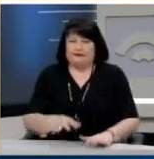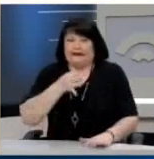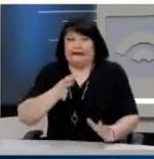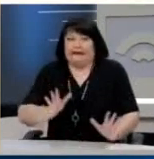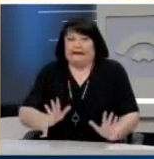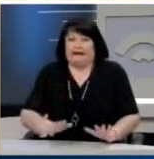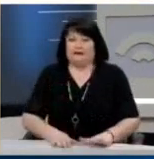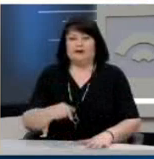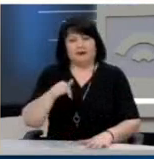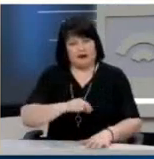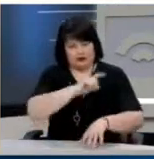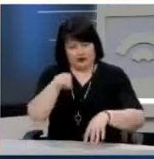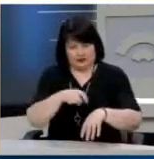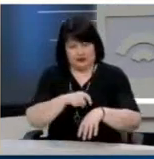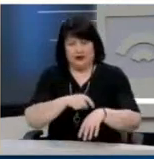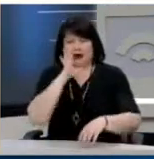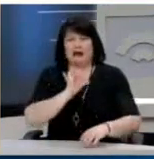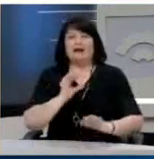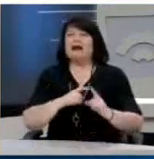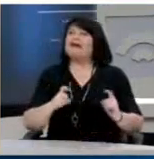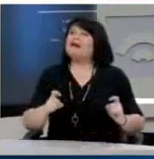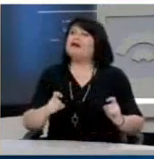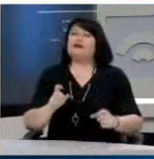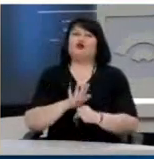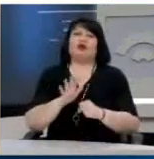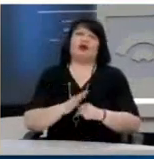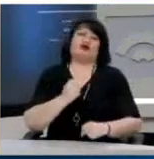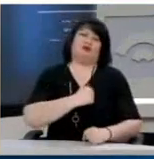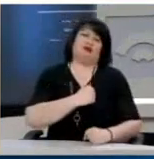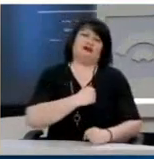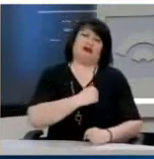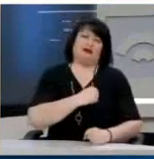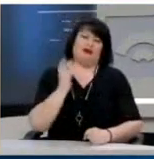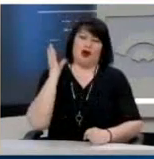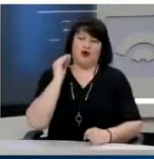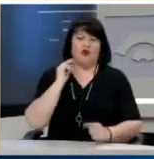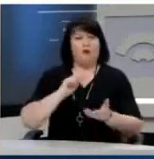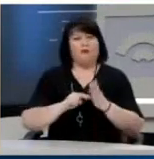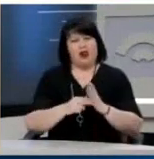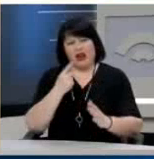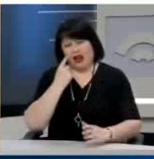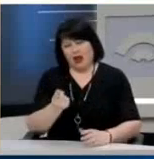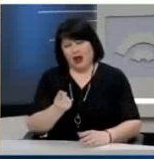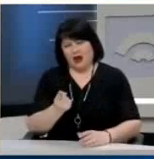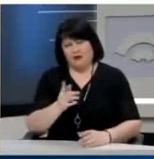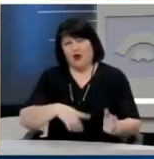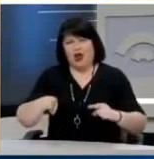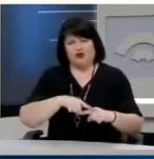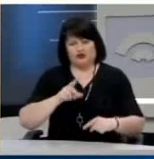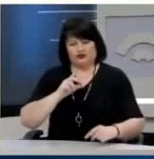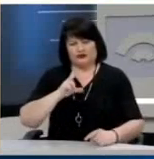αλήθεια είναι ότι, τουλάχιστον αυτή είναι η δική μου εκτίμηση, όσο σας ακούω, όσο σας παρακολουθώ, και νομίζω ότι αυτή είναι και η εκτίμηση του ελληνικού